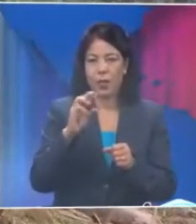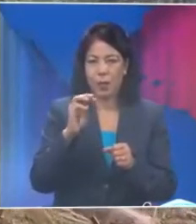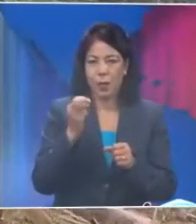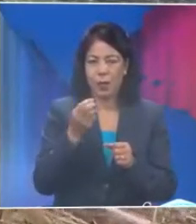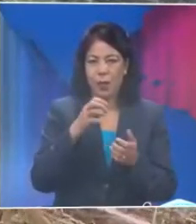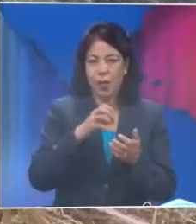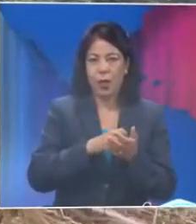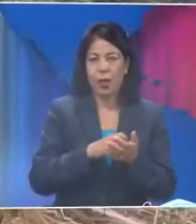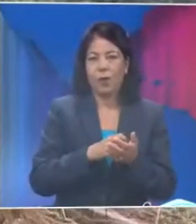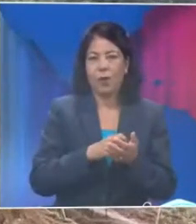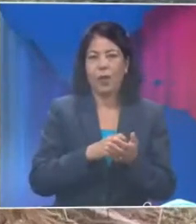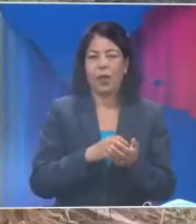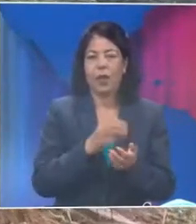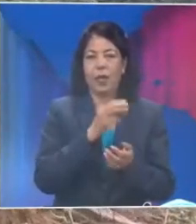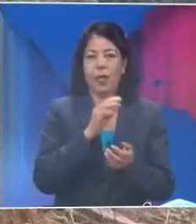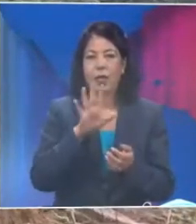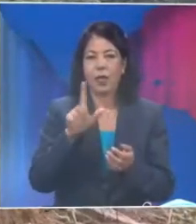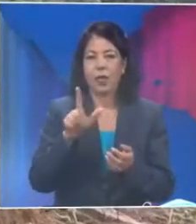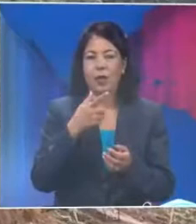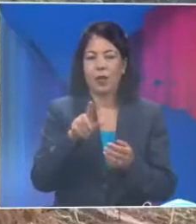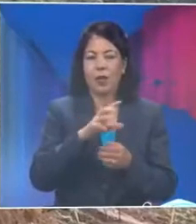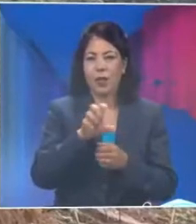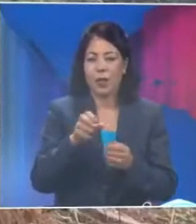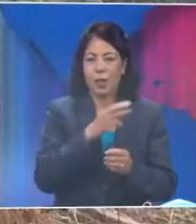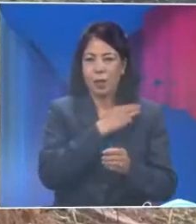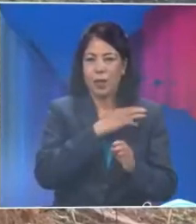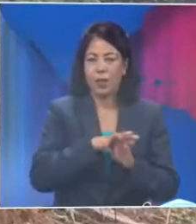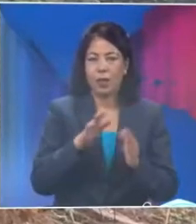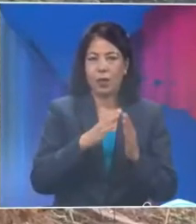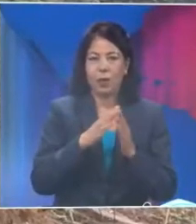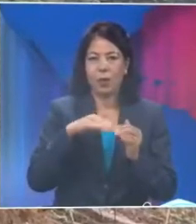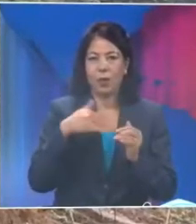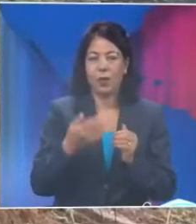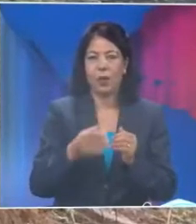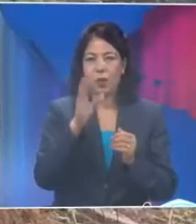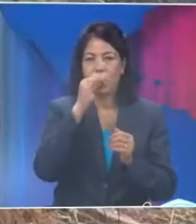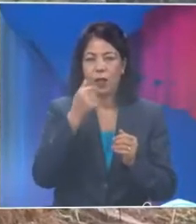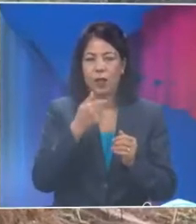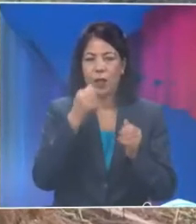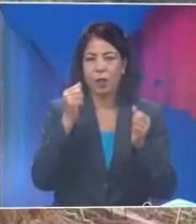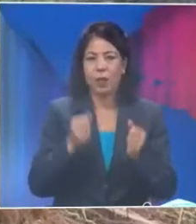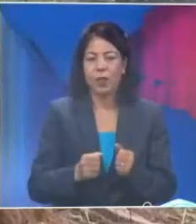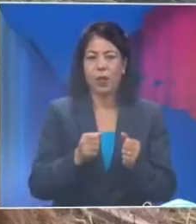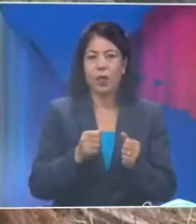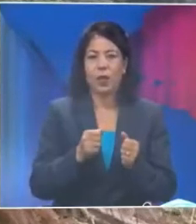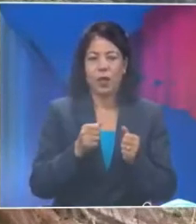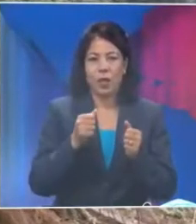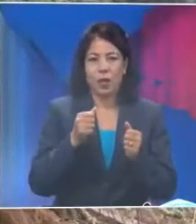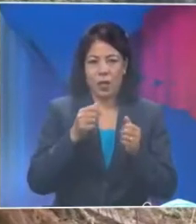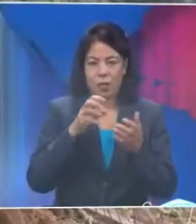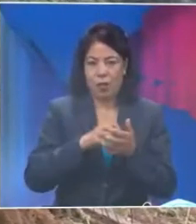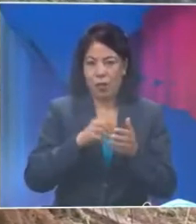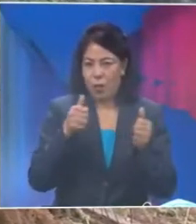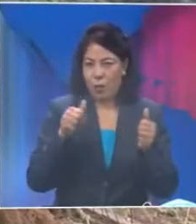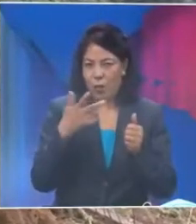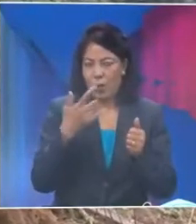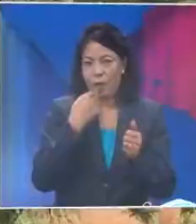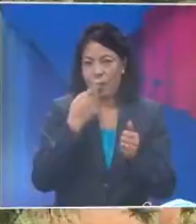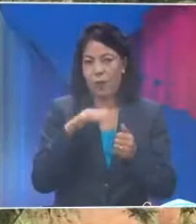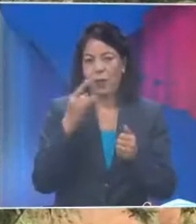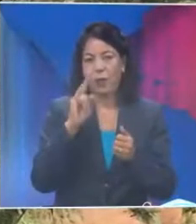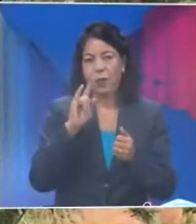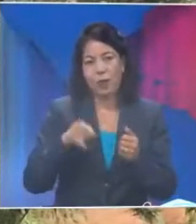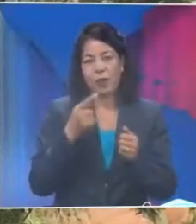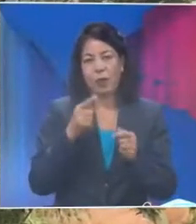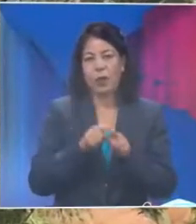स्थित बोसिम्पा र बुमाका 57 घरका स्थानीयहरूलाई भूकम्पपछि विज्ञहरूले बस्न अयोग्य स्थान भने पनि सोही ठाउँमा फर्किएर